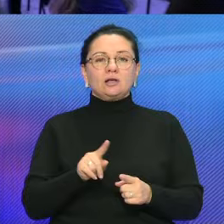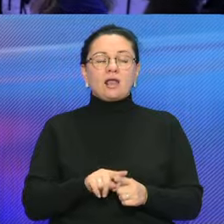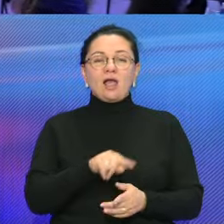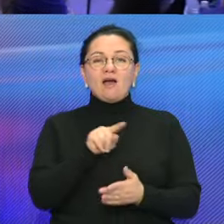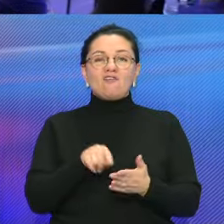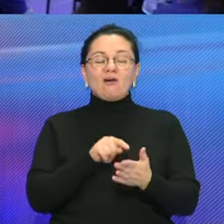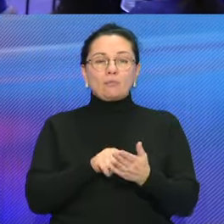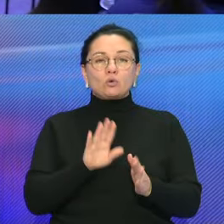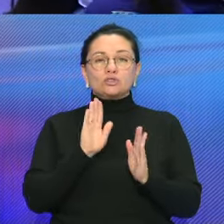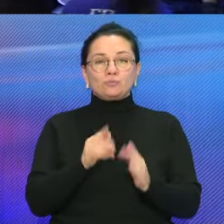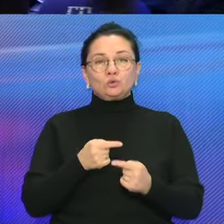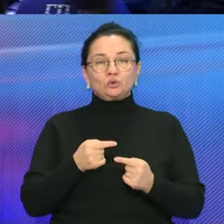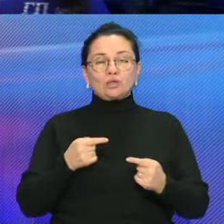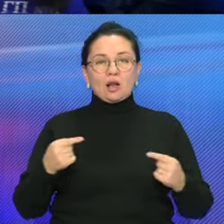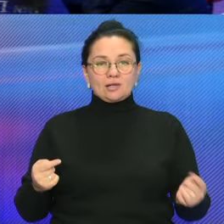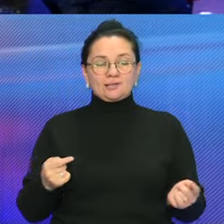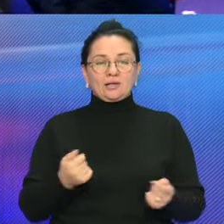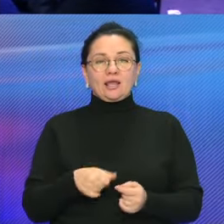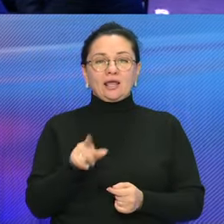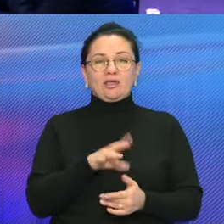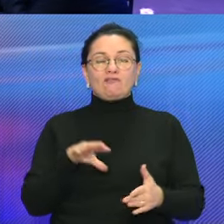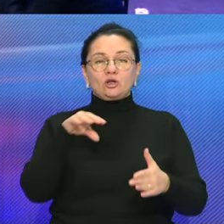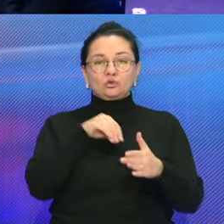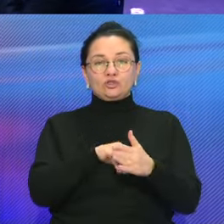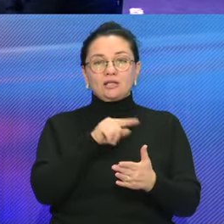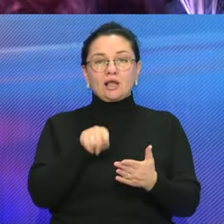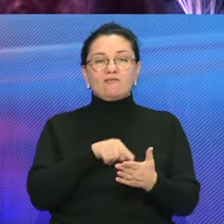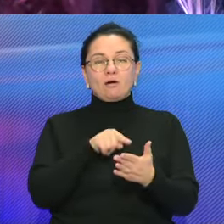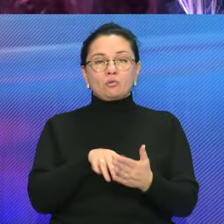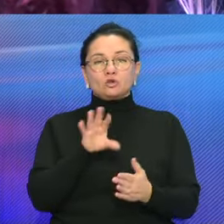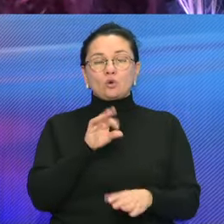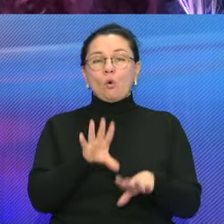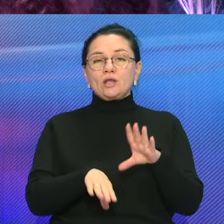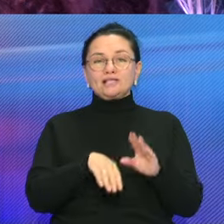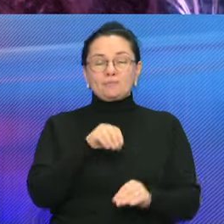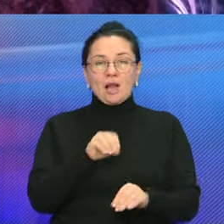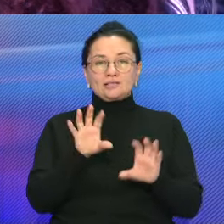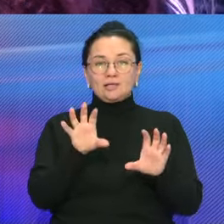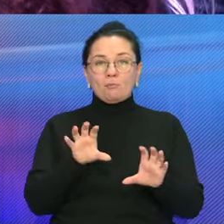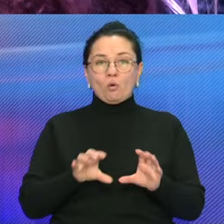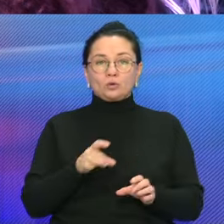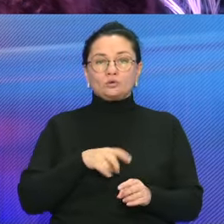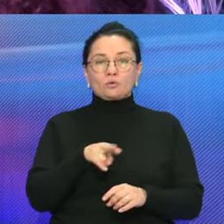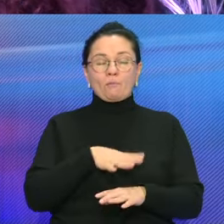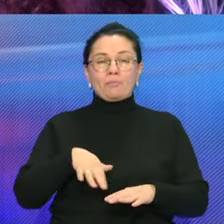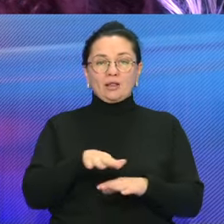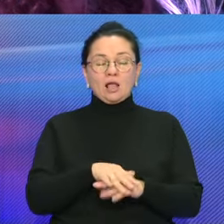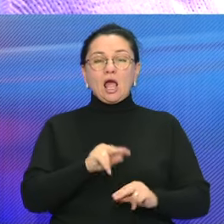вопросы будут разнообразные, в том числе включены и вопросы по избирательному кодексу Республики Беларусь. Работа